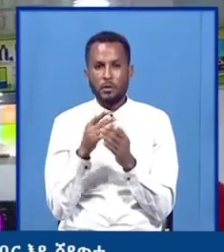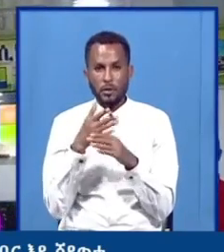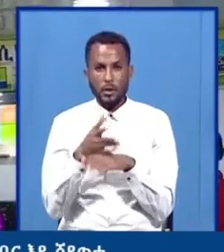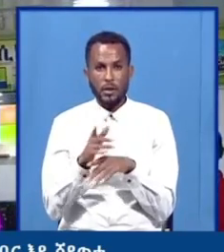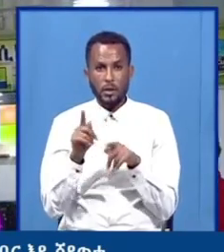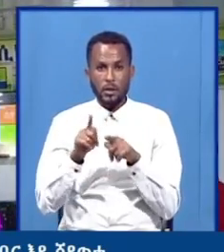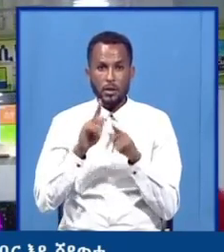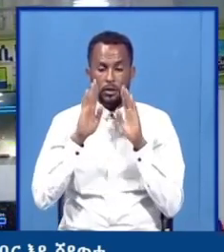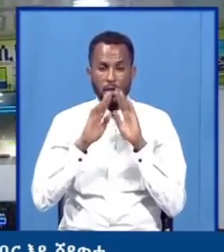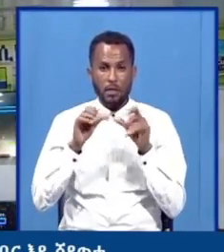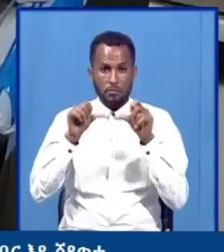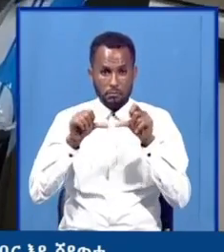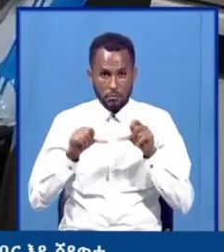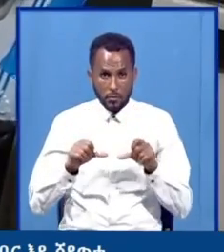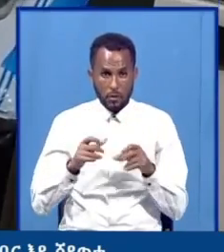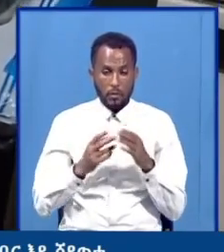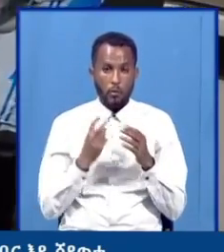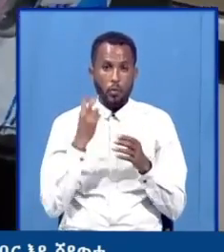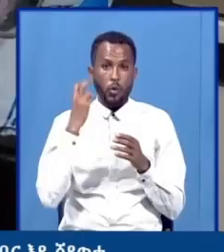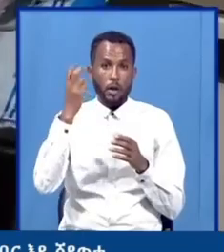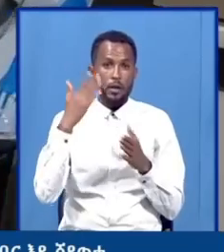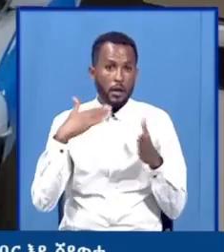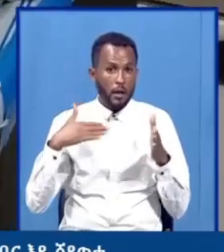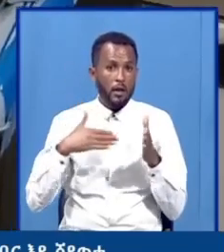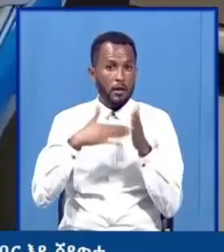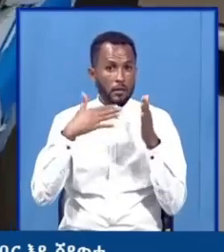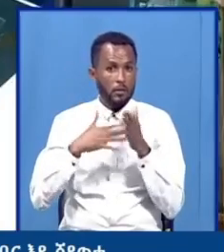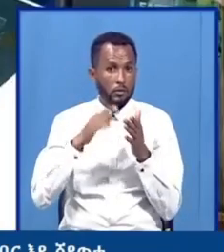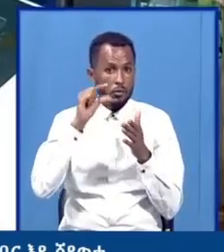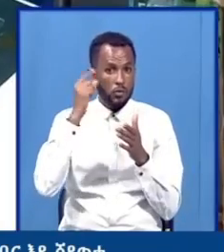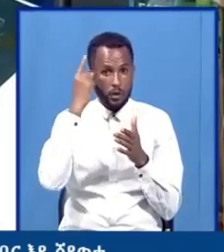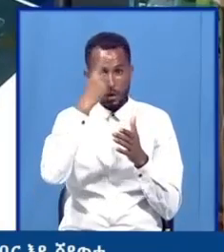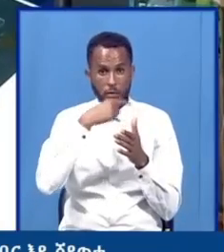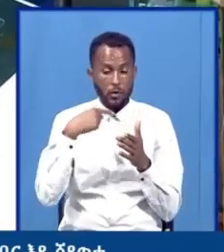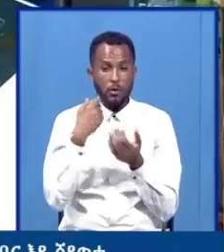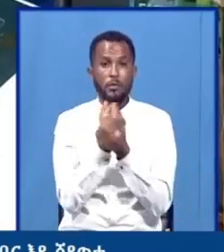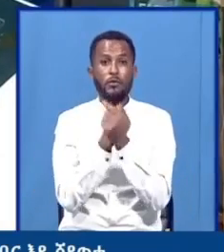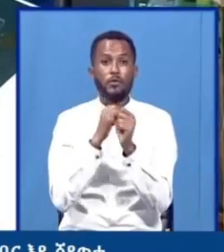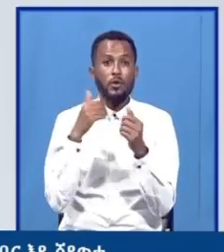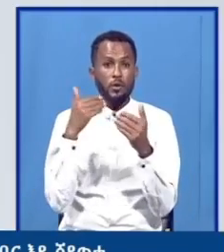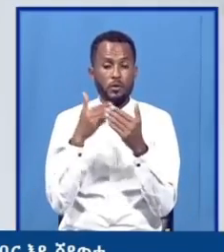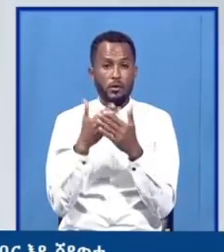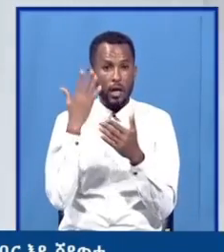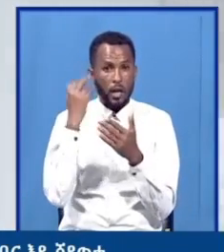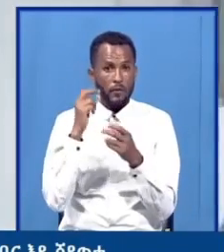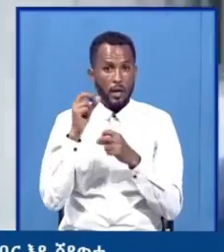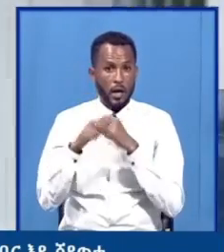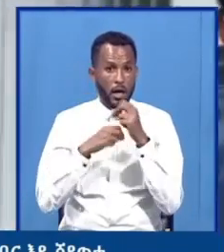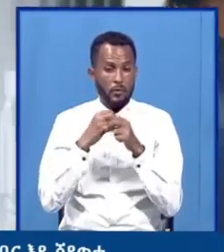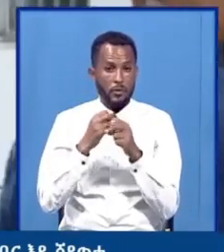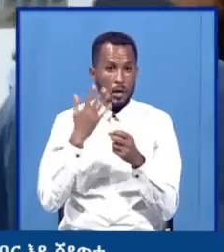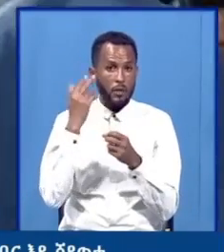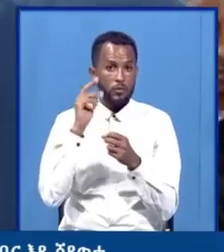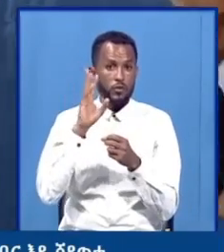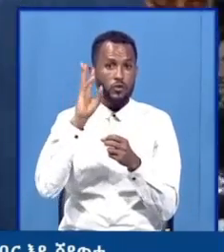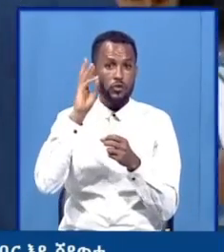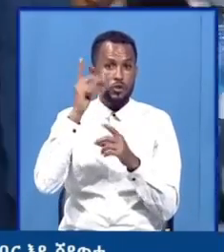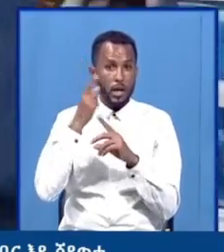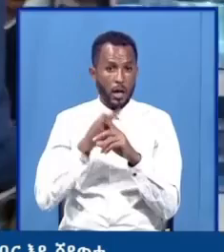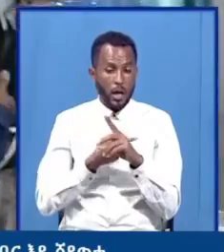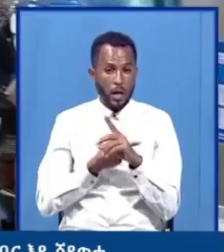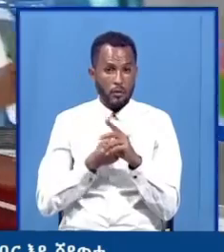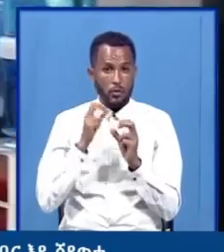وعلي سلام مختامو أب مقو عزيز نبرو محلقاتات بسوس سنة ملك عوب مفتحهم سعيبو زحالف عامة زحالفو شدشتا آوار